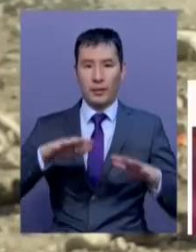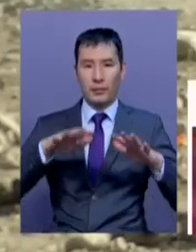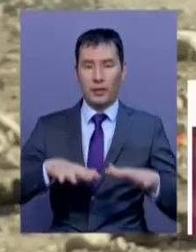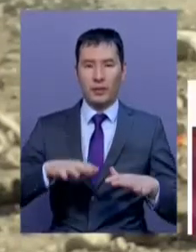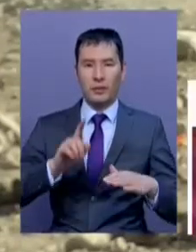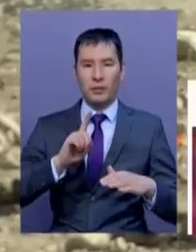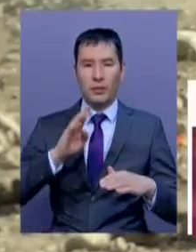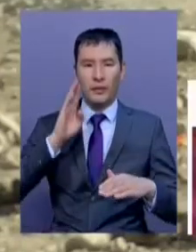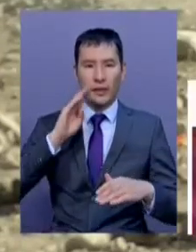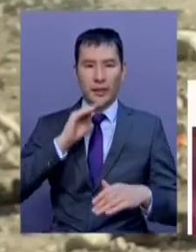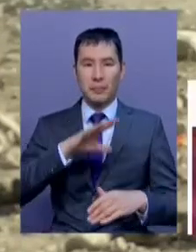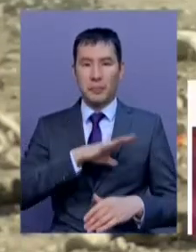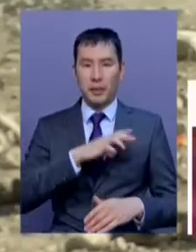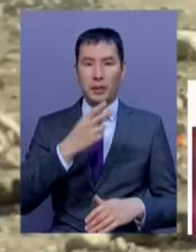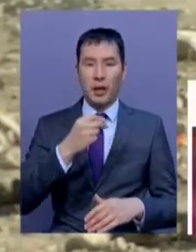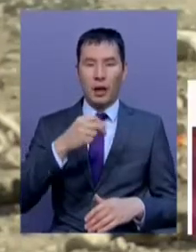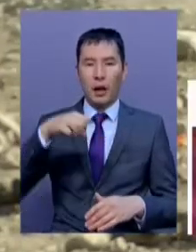Су болды,